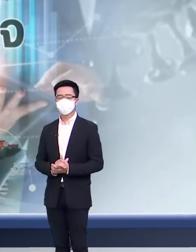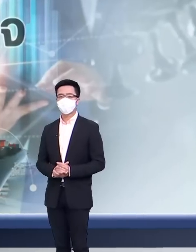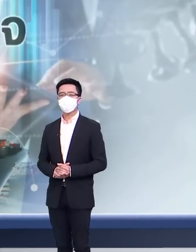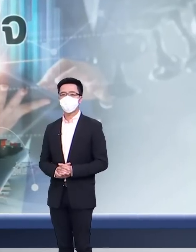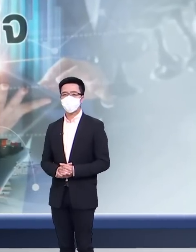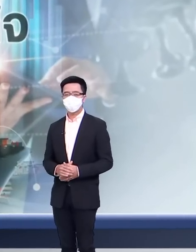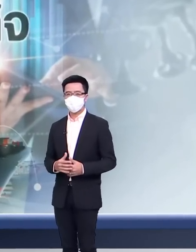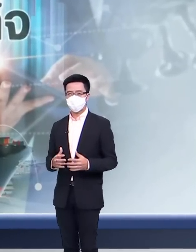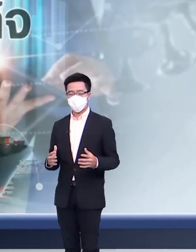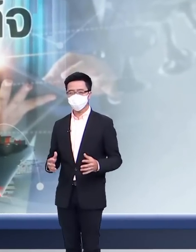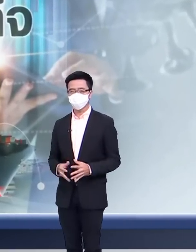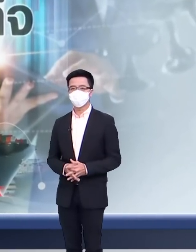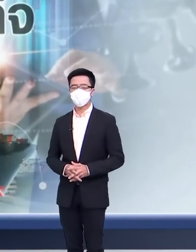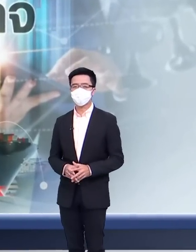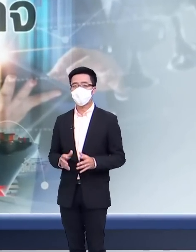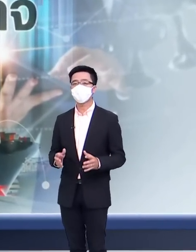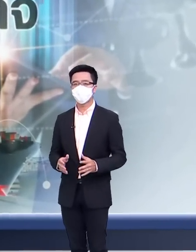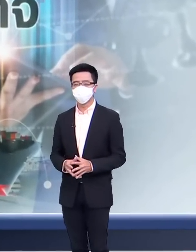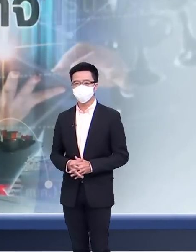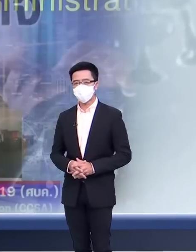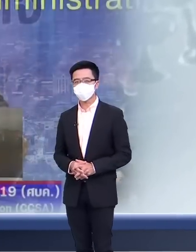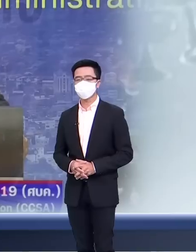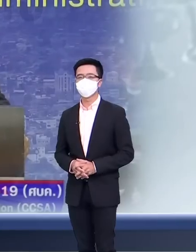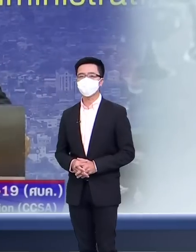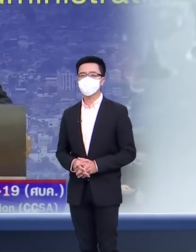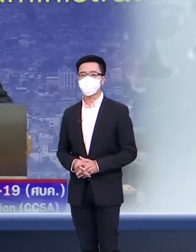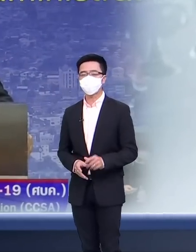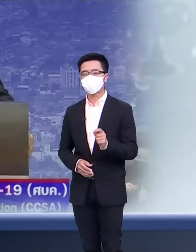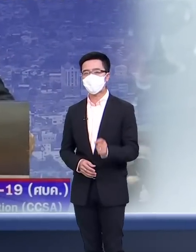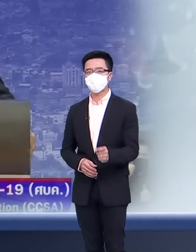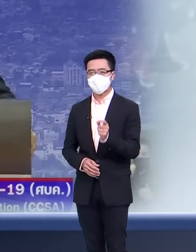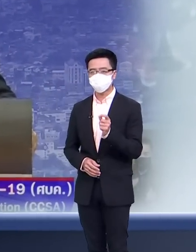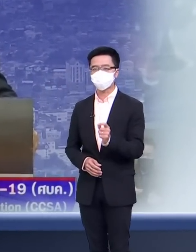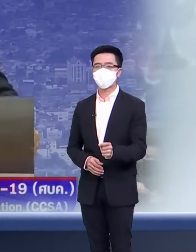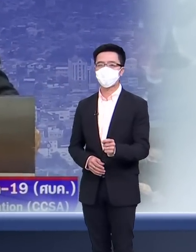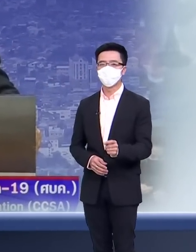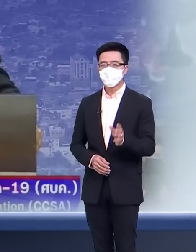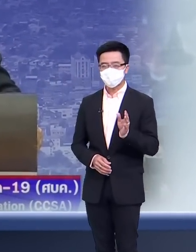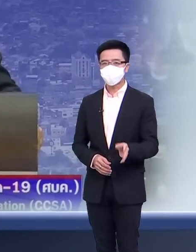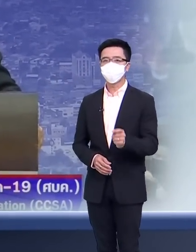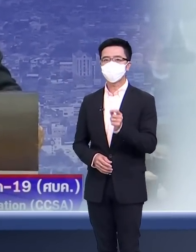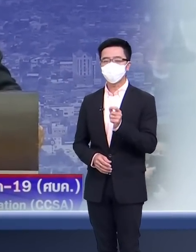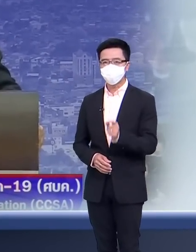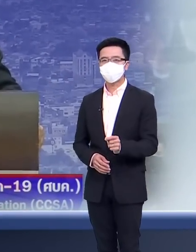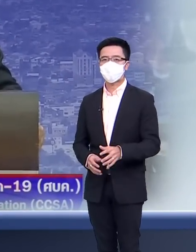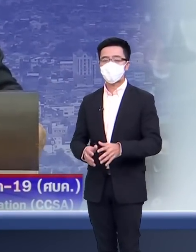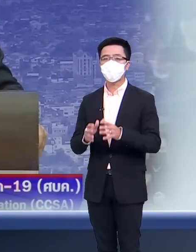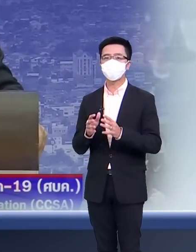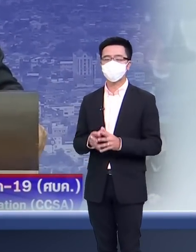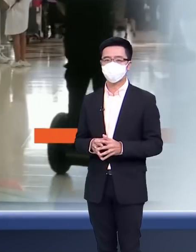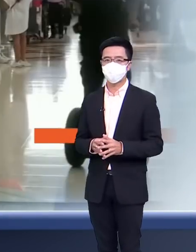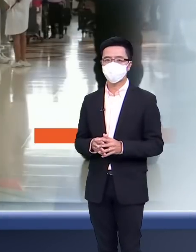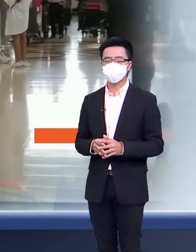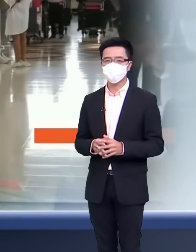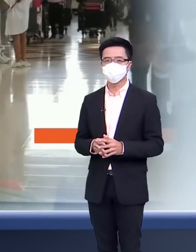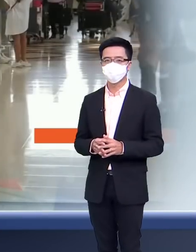เต็มที่ในที่ประชุมสปกนะครับมีการหารือในหลากหลายประเด็นหนึ่งในนั้นก็คือเรื่องของแนวทางในการผ่อนคลายรับผู้ที่เดินทาง